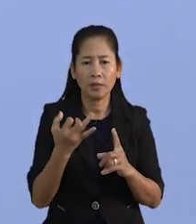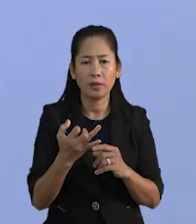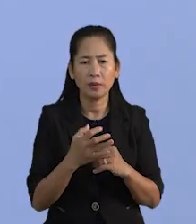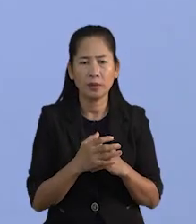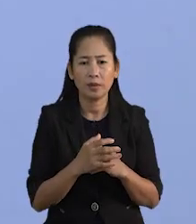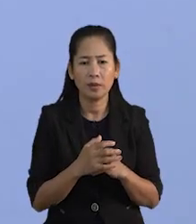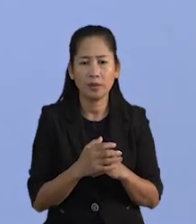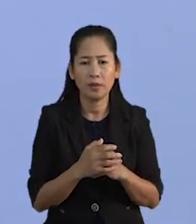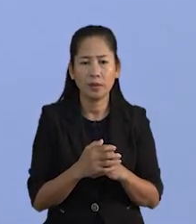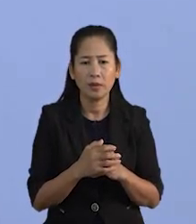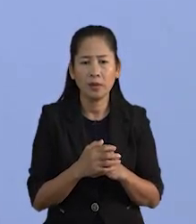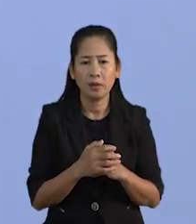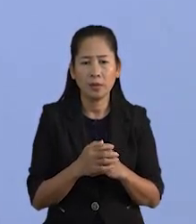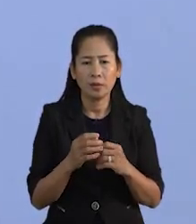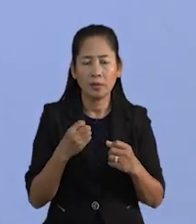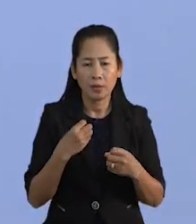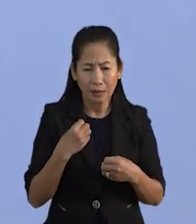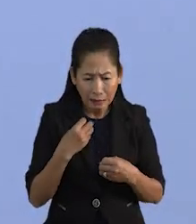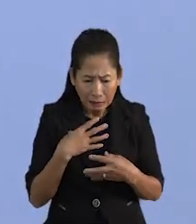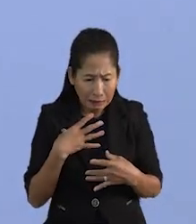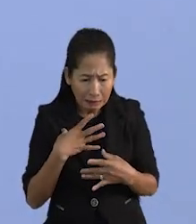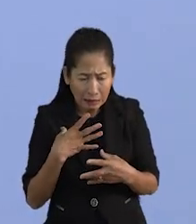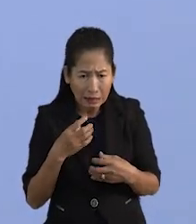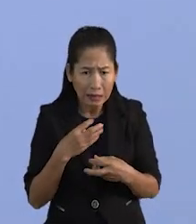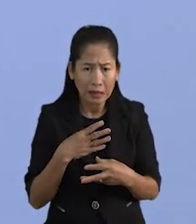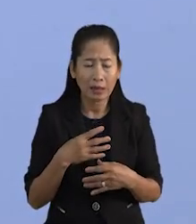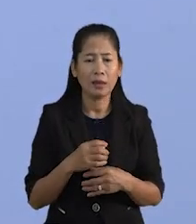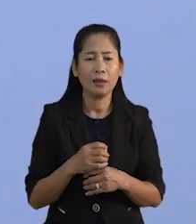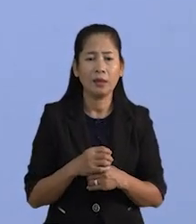នណាមេមាន់មានការភ័យខ្លាចដែរឬទេកូន